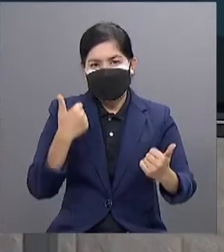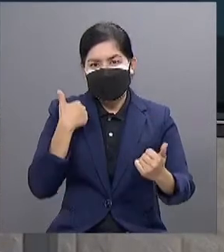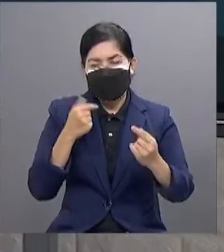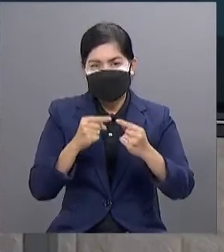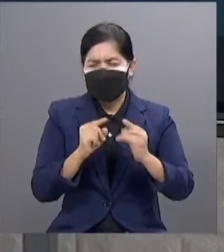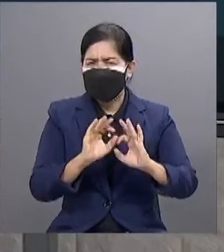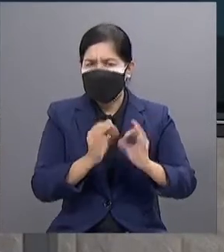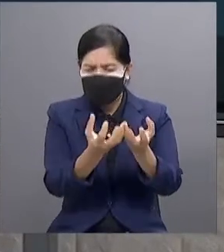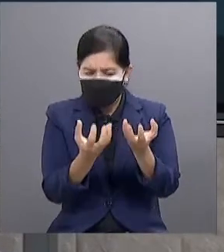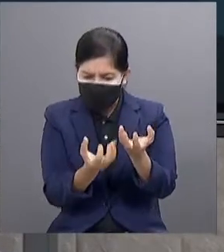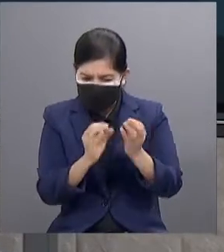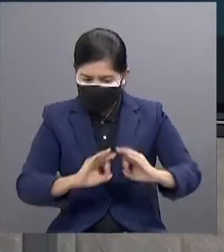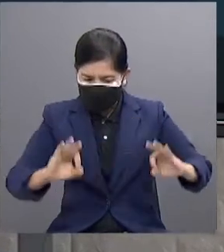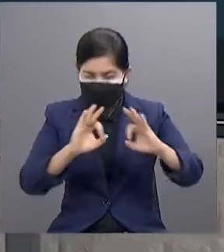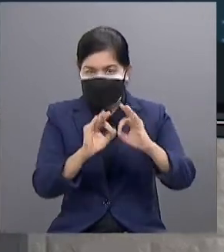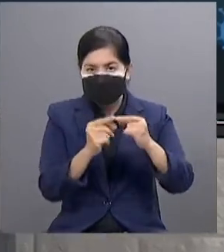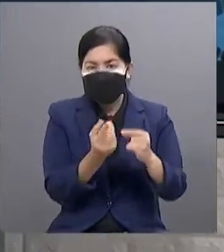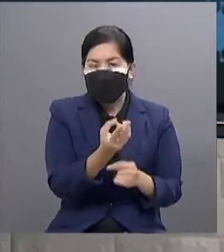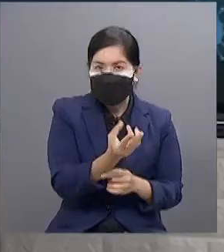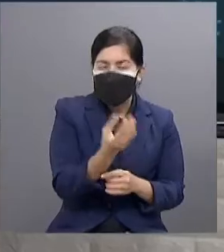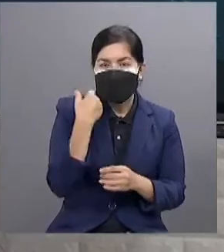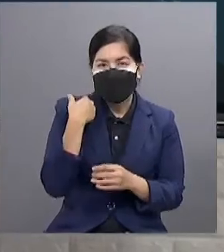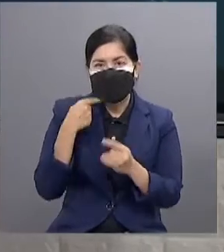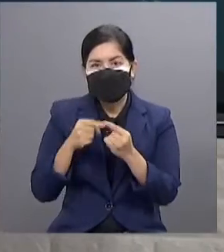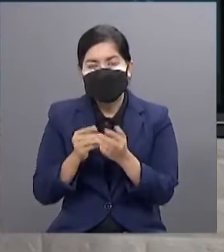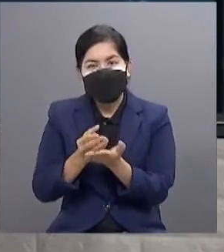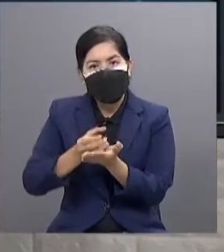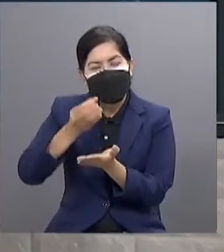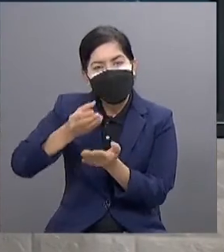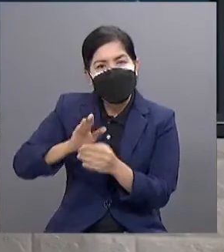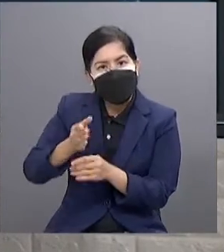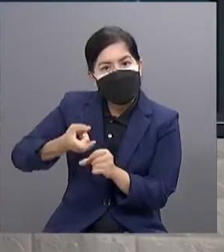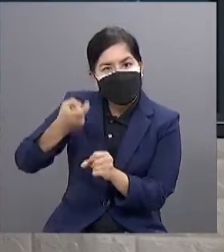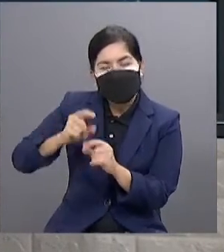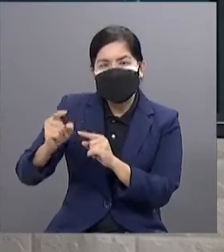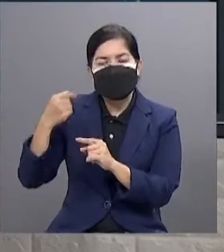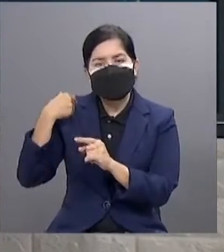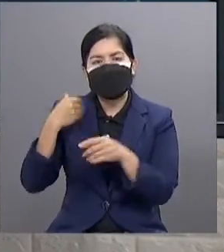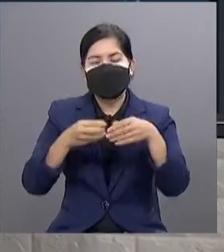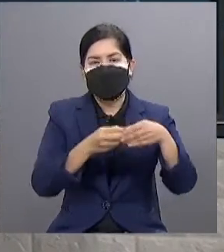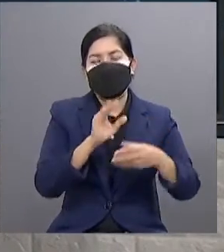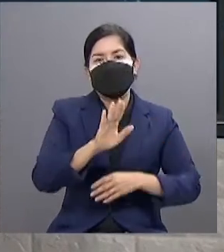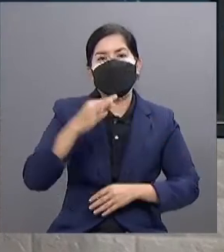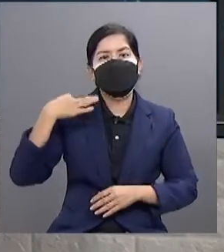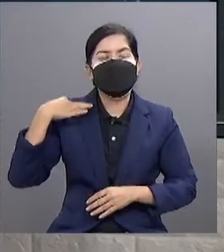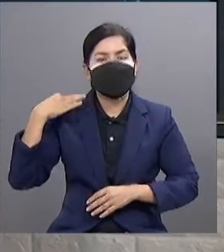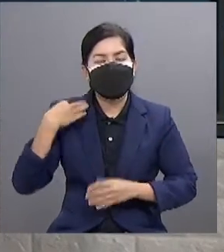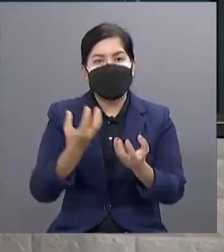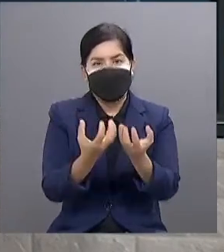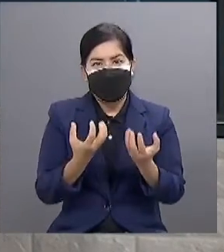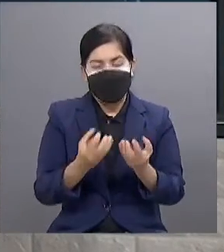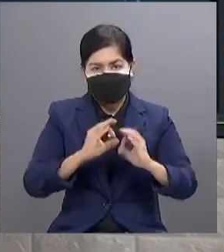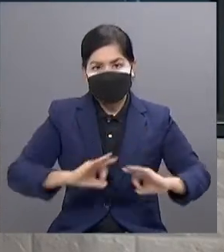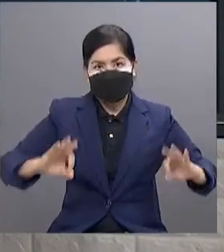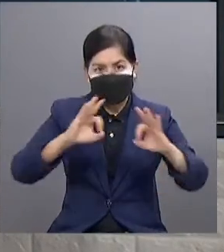ครับแต่ว่าในพื้นที่ยังมีผู้หญิงแล้วก็เด็กเล็กนะครับดังนั้นกลุ่มอาสาสมัครเข้าจึงนำสิ่งของจำเป็นเข้าไปในถุงยังชีพ